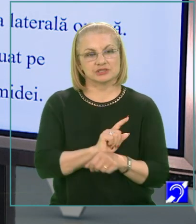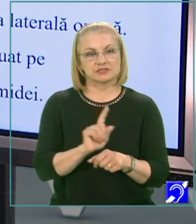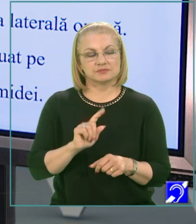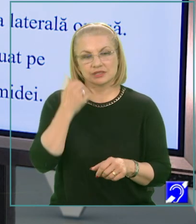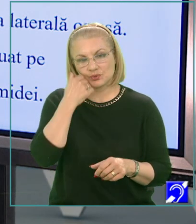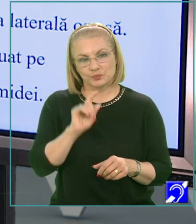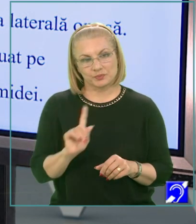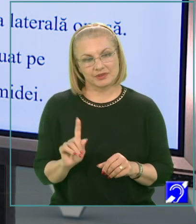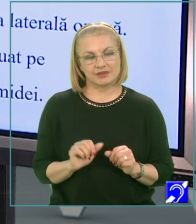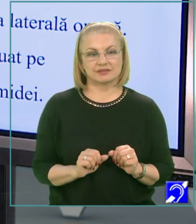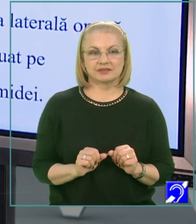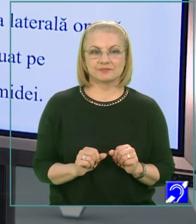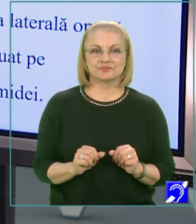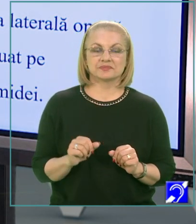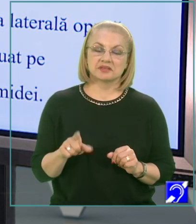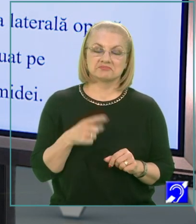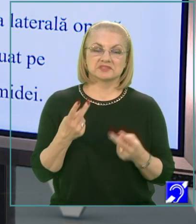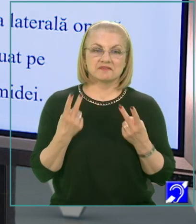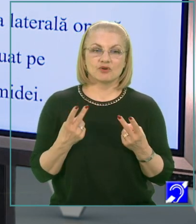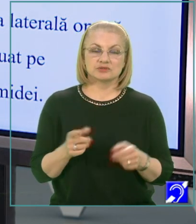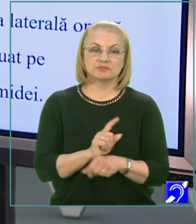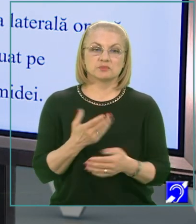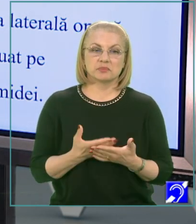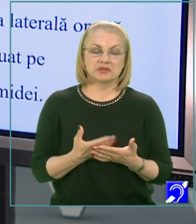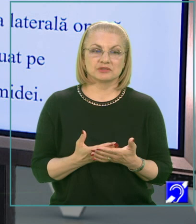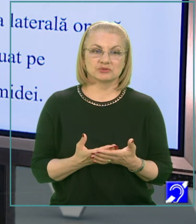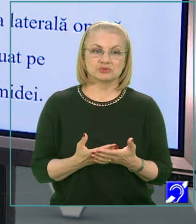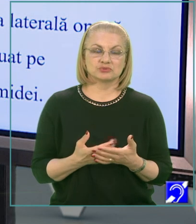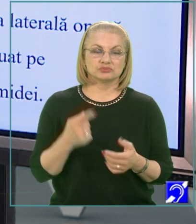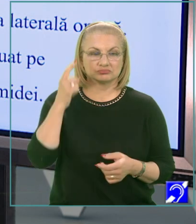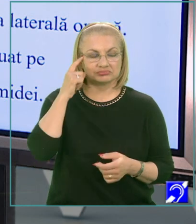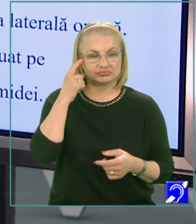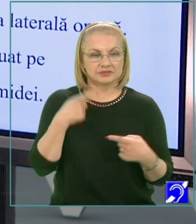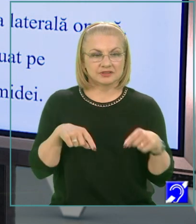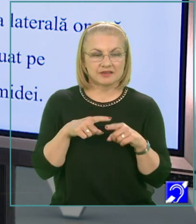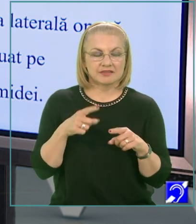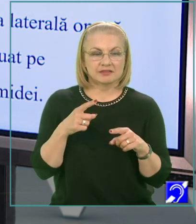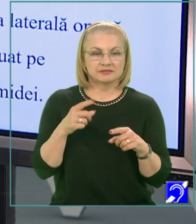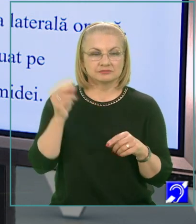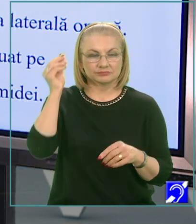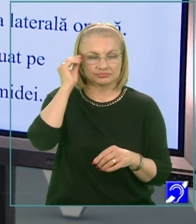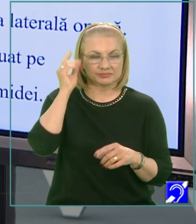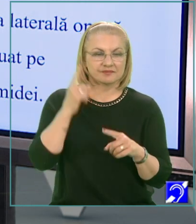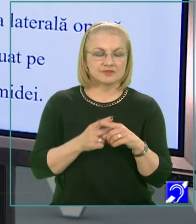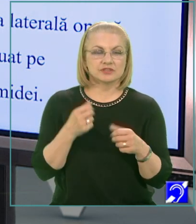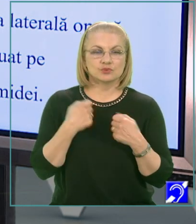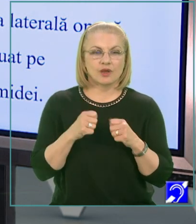nu-l irosim, să-l folosim pentru a ne fixa toate